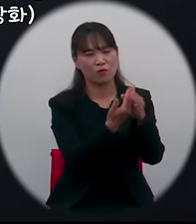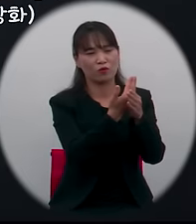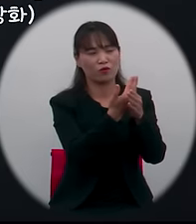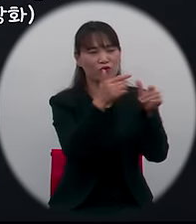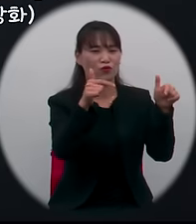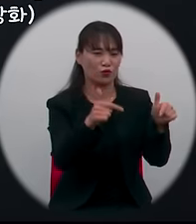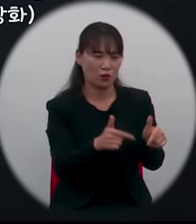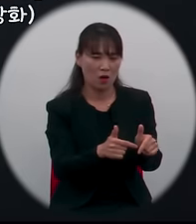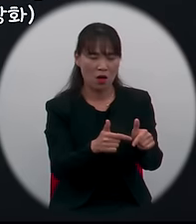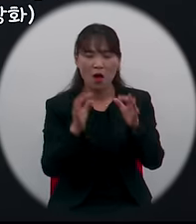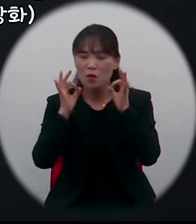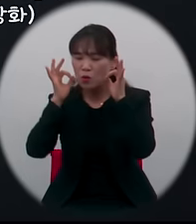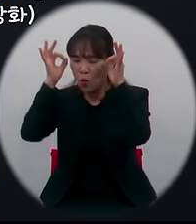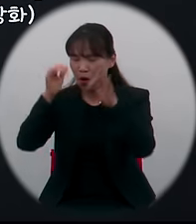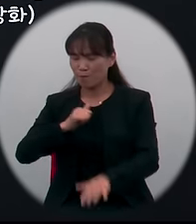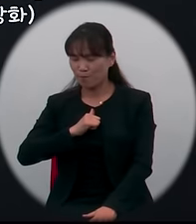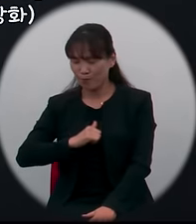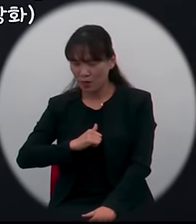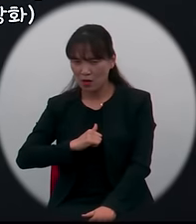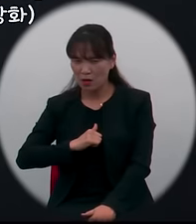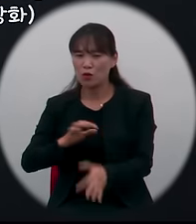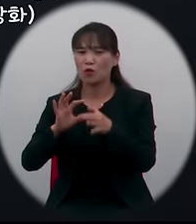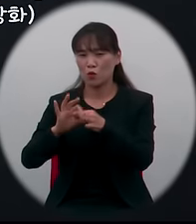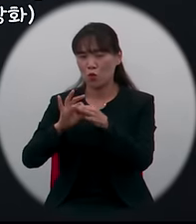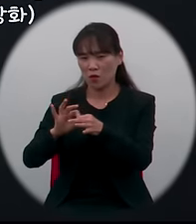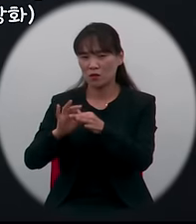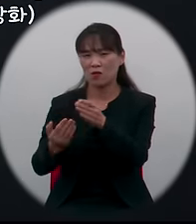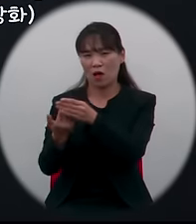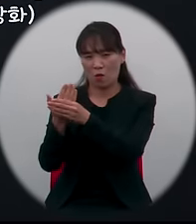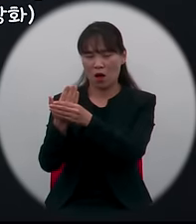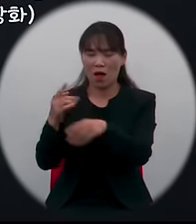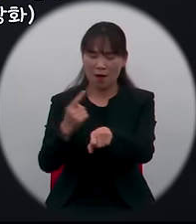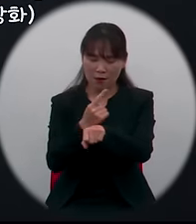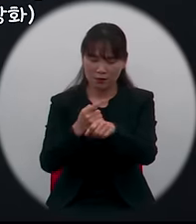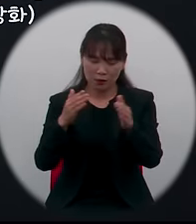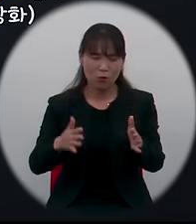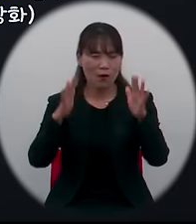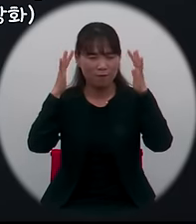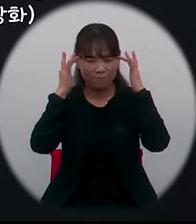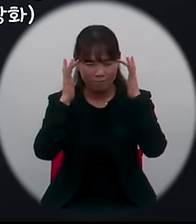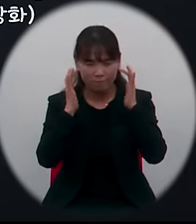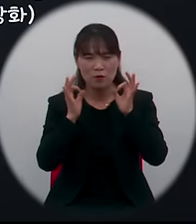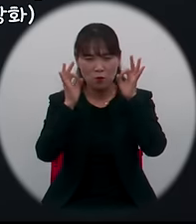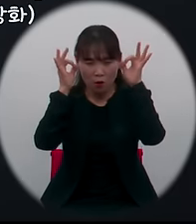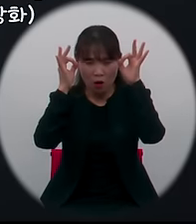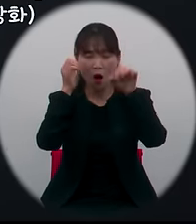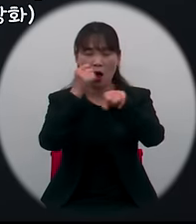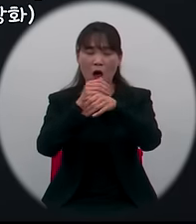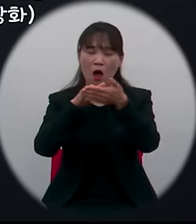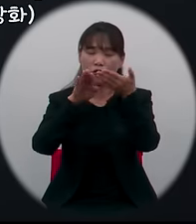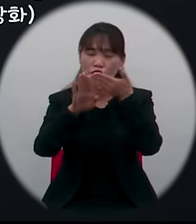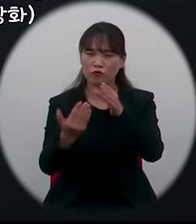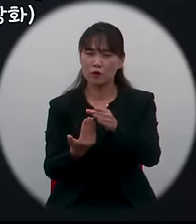뭐냐면은 노력과 인내를 통해서 분출되는 도파민이 한 시간 동안 땀을 리고 노력해서 그 후에 나오는 도파민이 이제